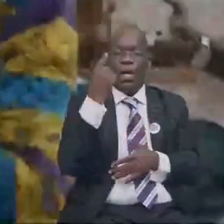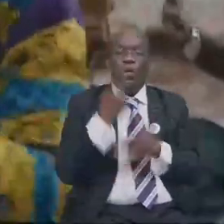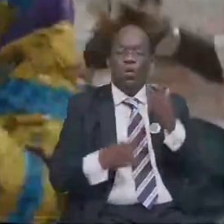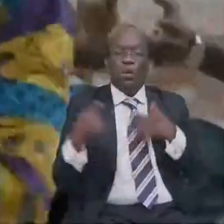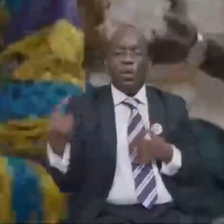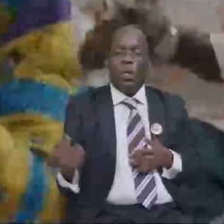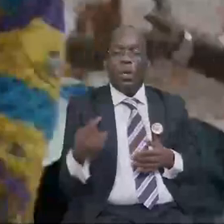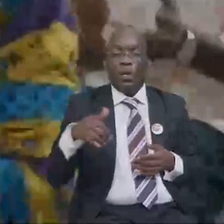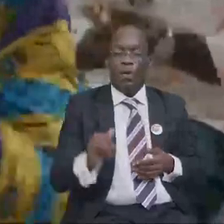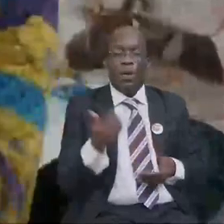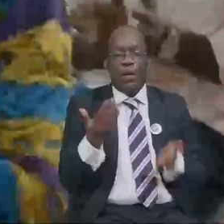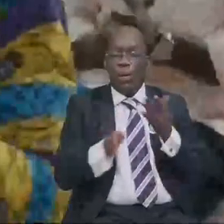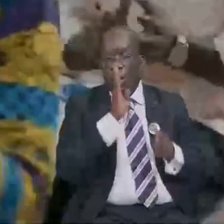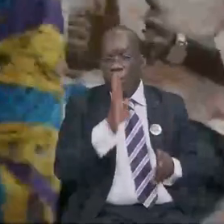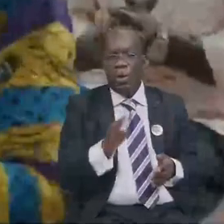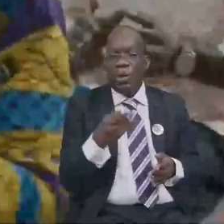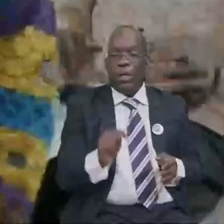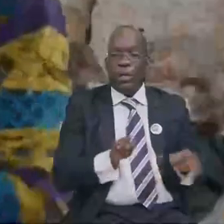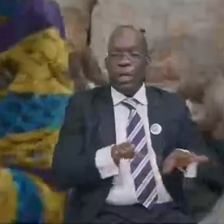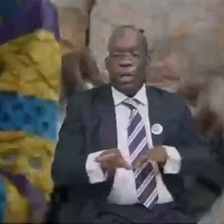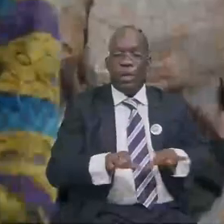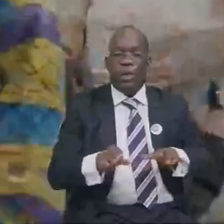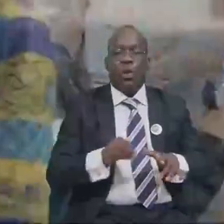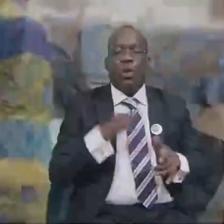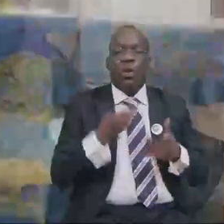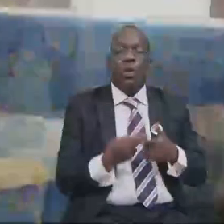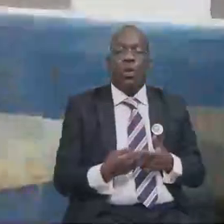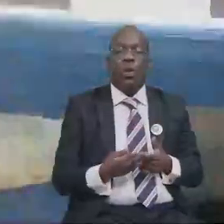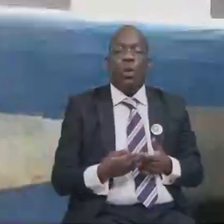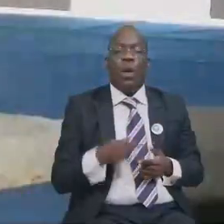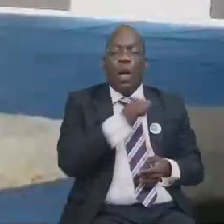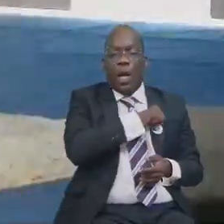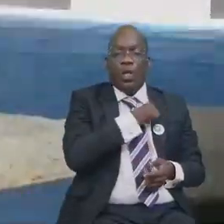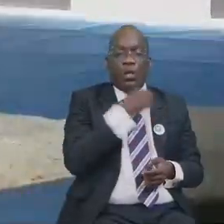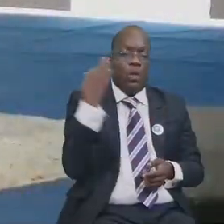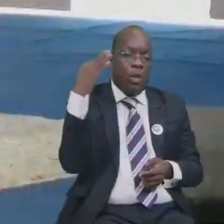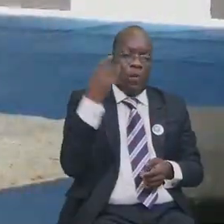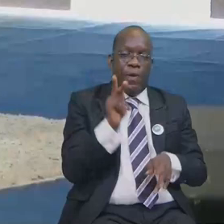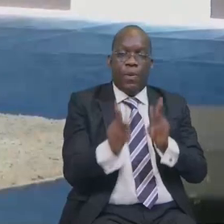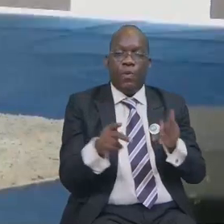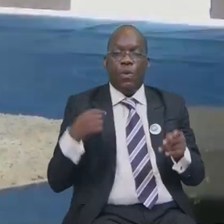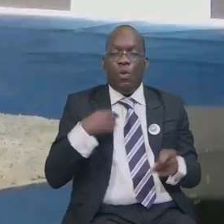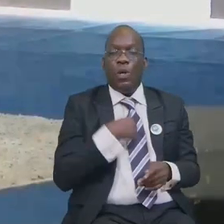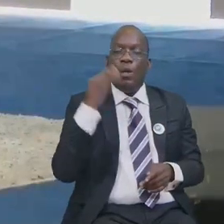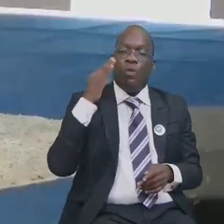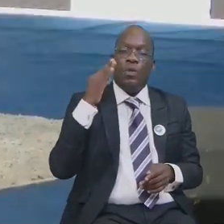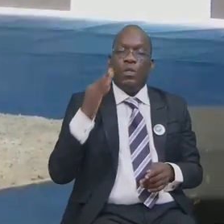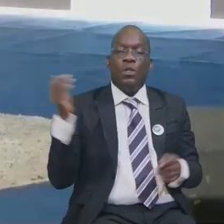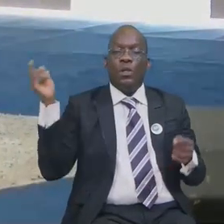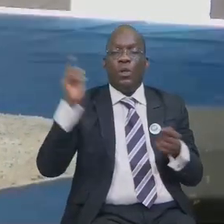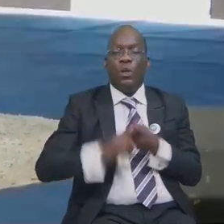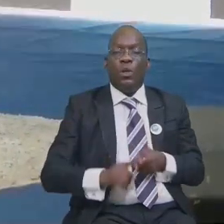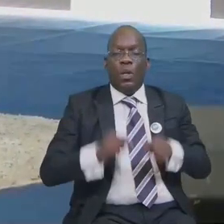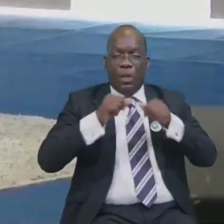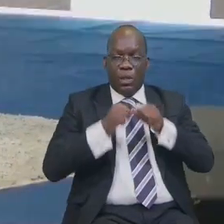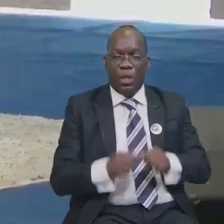quelles que soient les actions, les réactions des gens à qui nous prêchons, restez avec